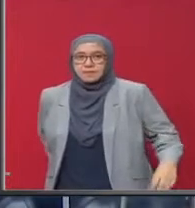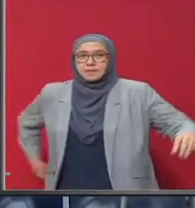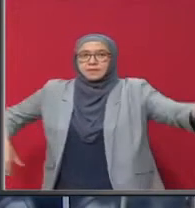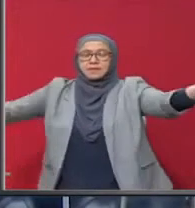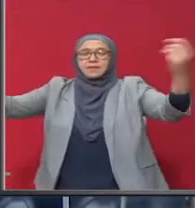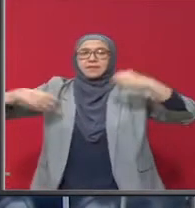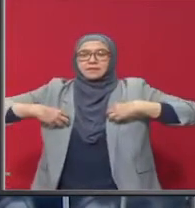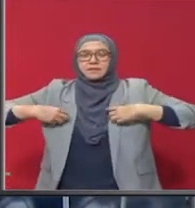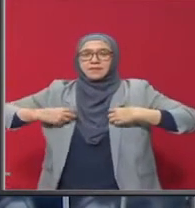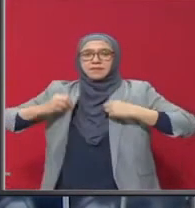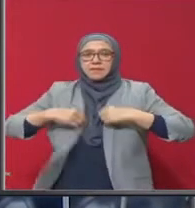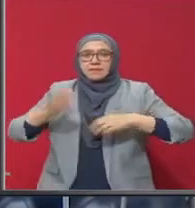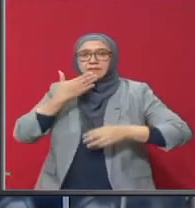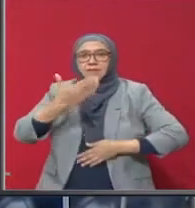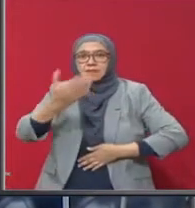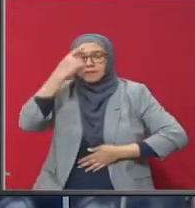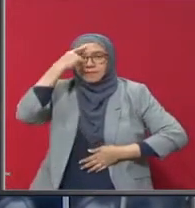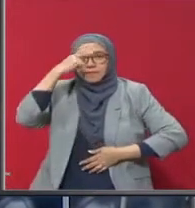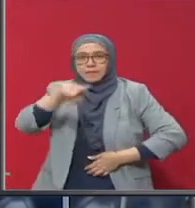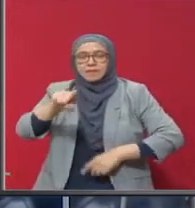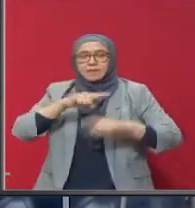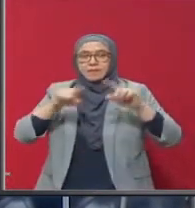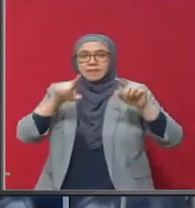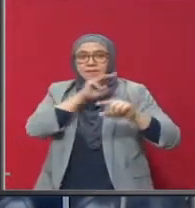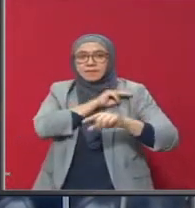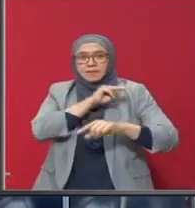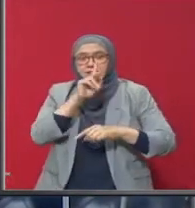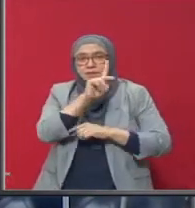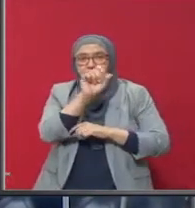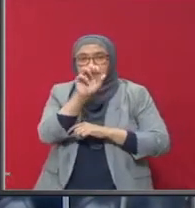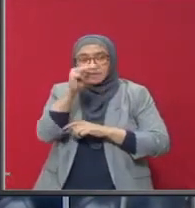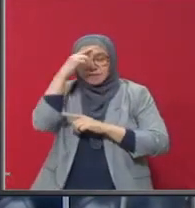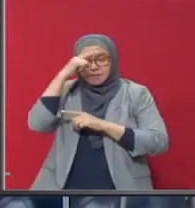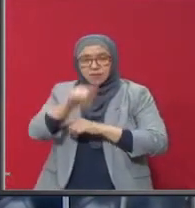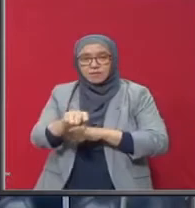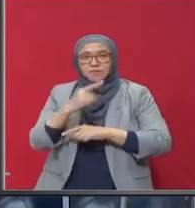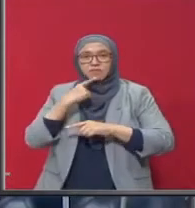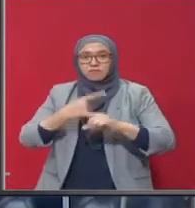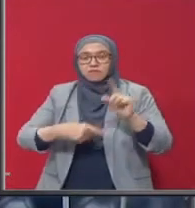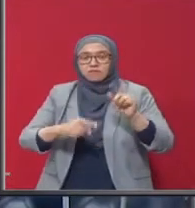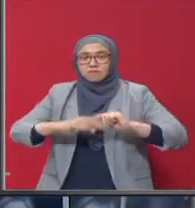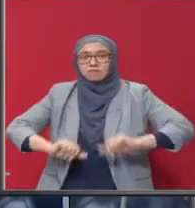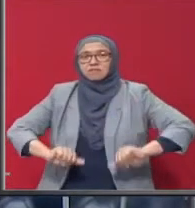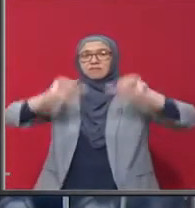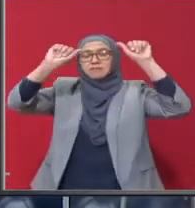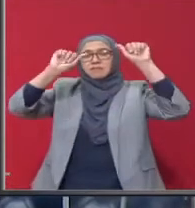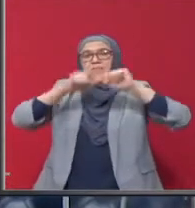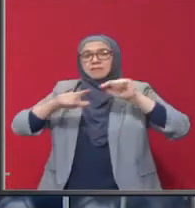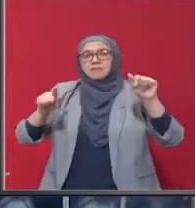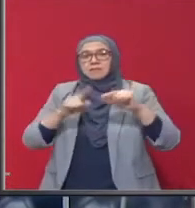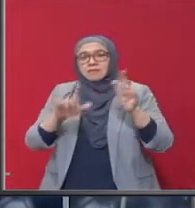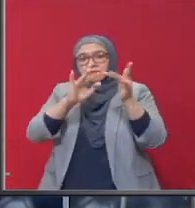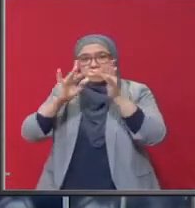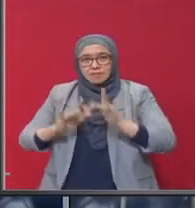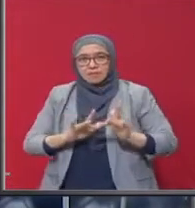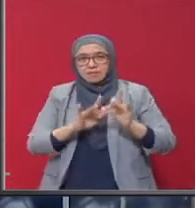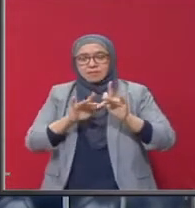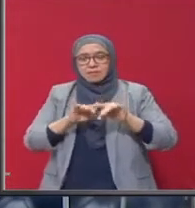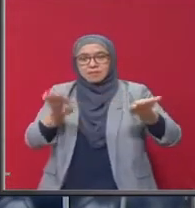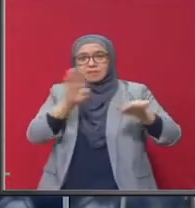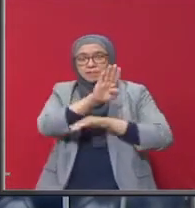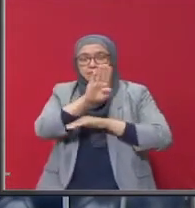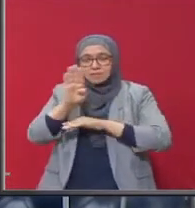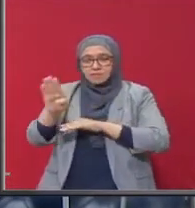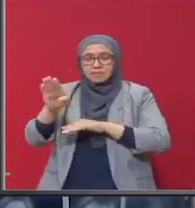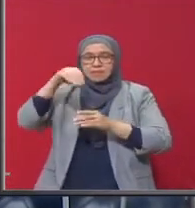atas Fuse untuk mertabat kan jalur label di negeri Klaten sejak khusus